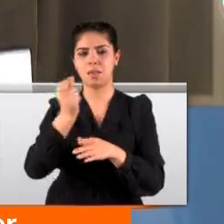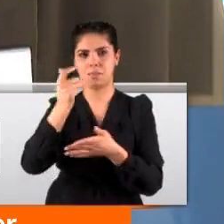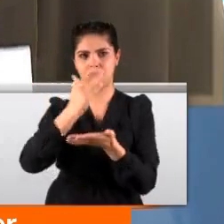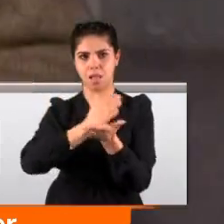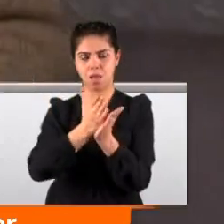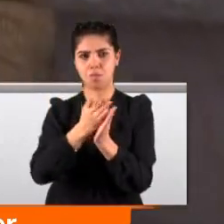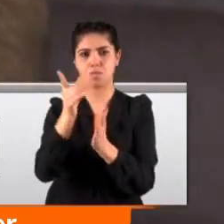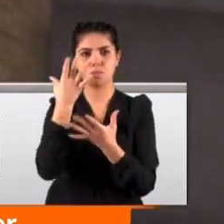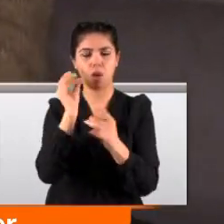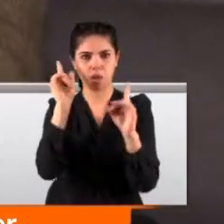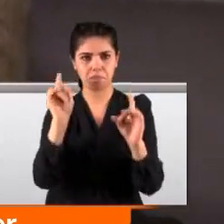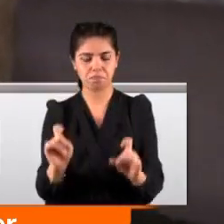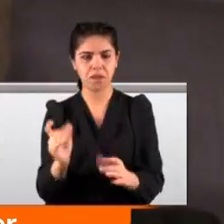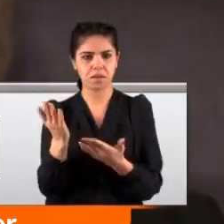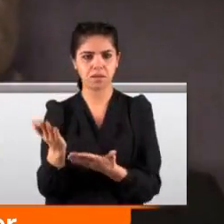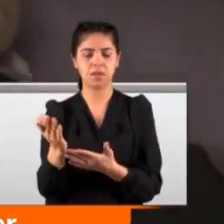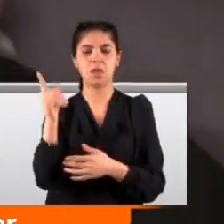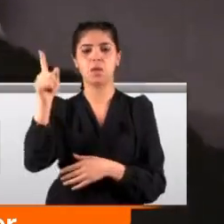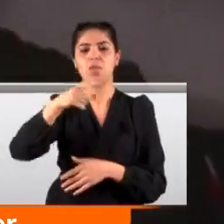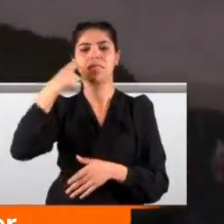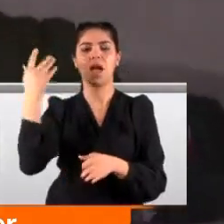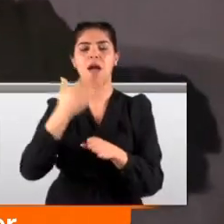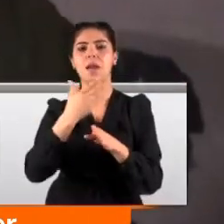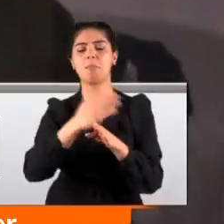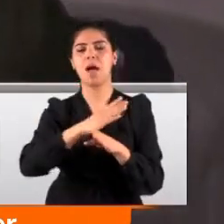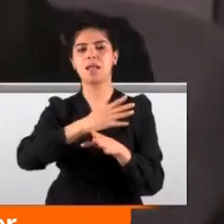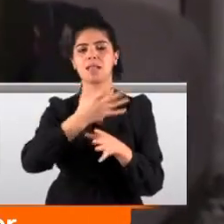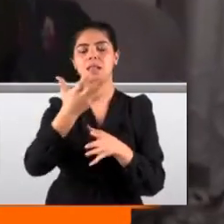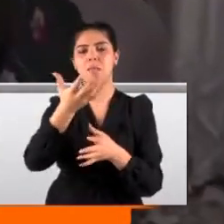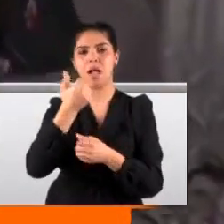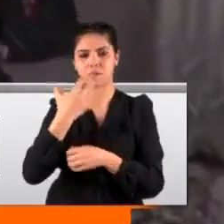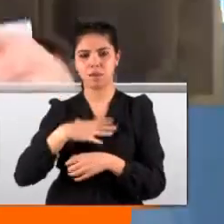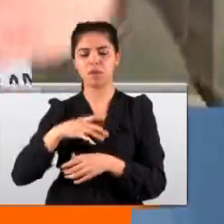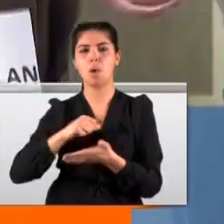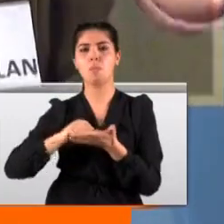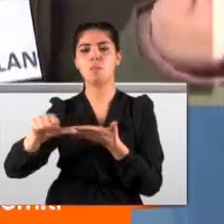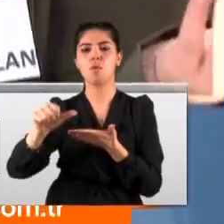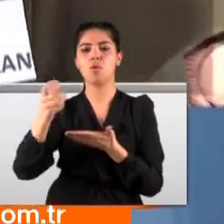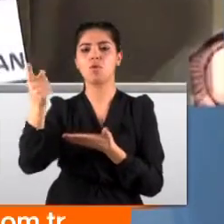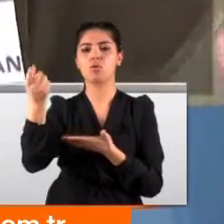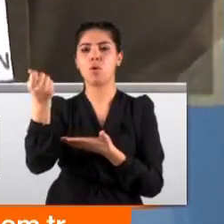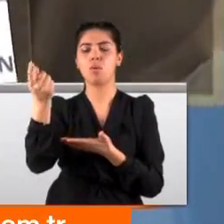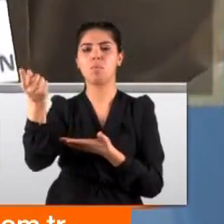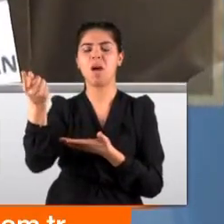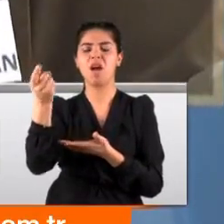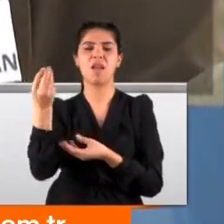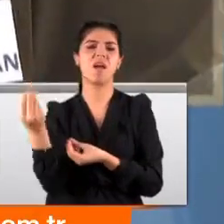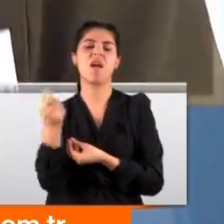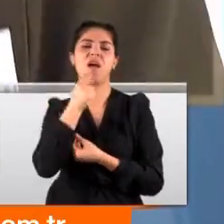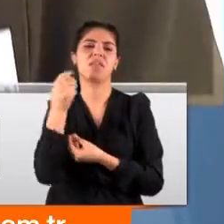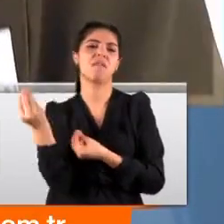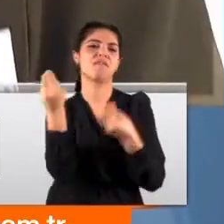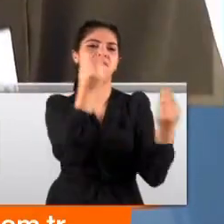Yani hayal bu mu? Tarihi eser vaatlerine inandı, neyi var neyi yoksa kaptırdı. 20 ha. trilyonmuş bu tarihi